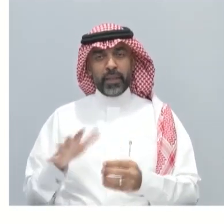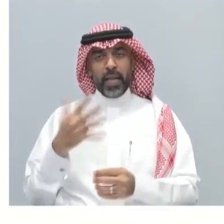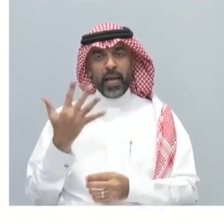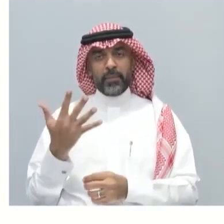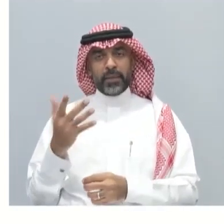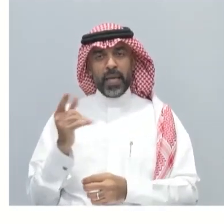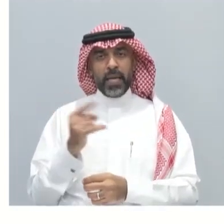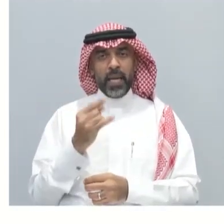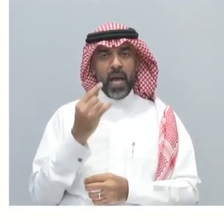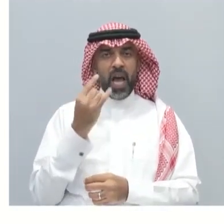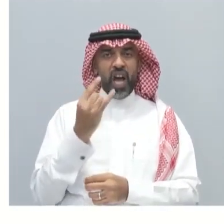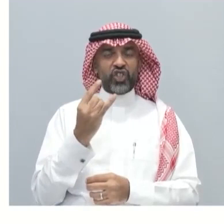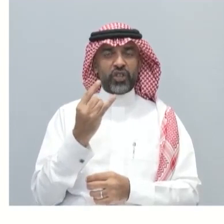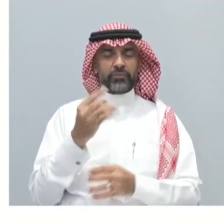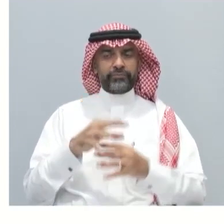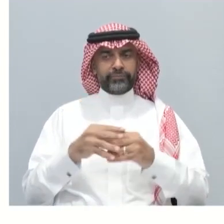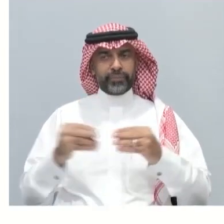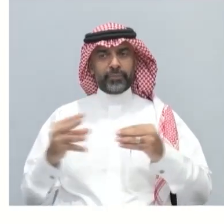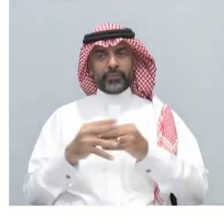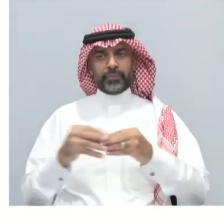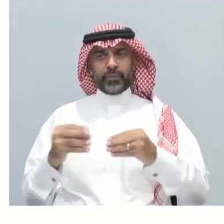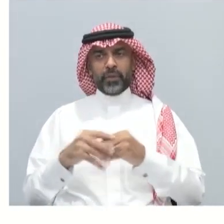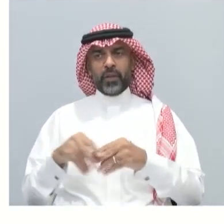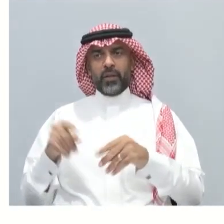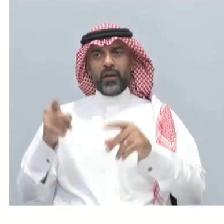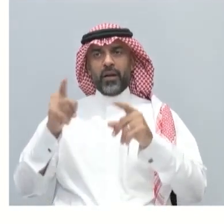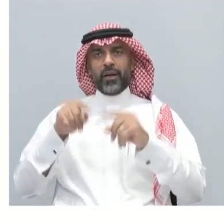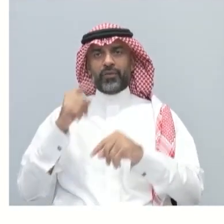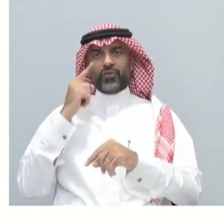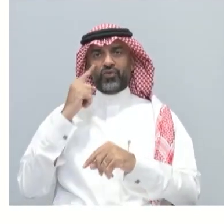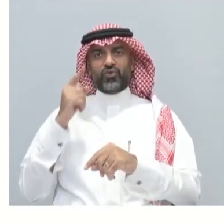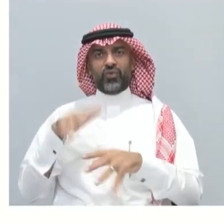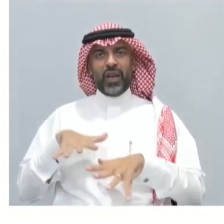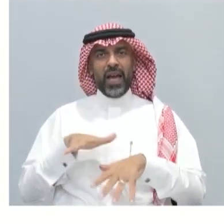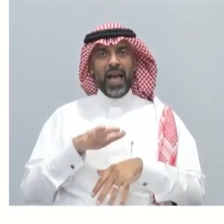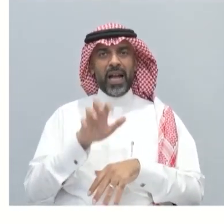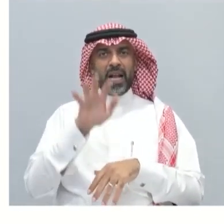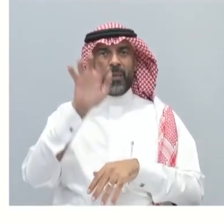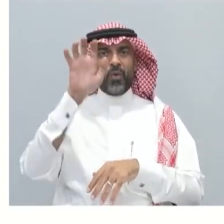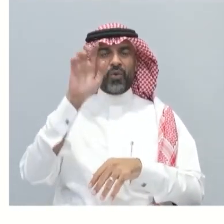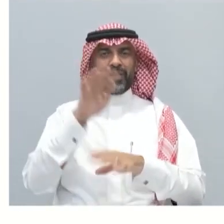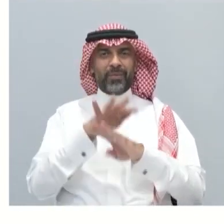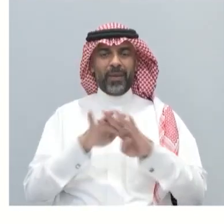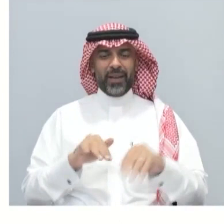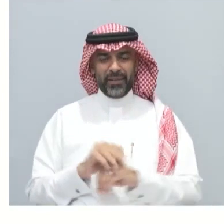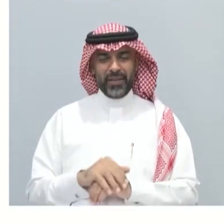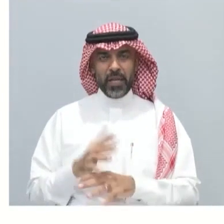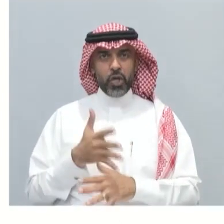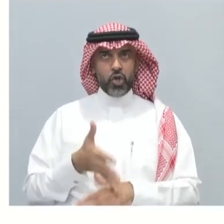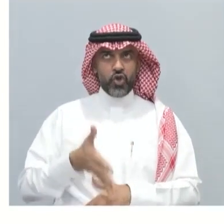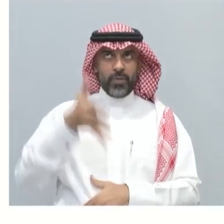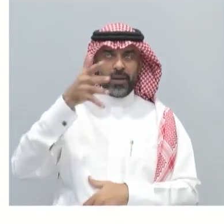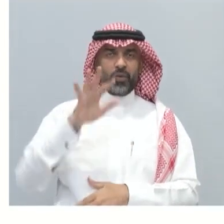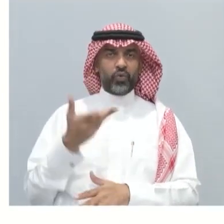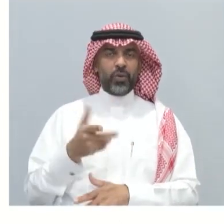عر مرات لتصبح بحجم العنكبوت البالغ ماذا نستنتج من كلمه بالغ اي له